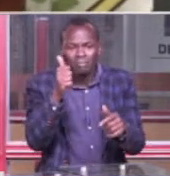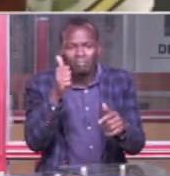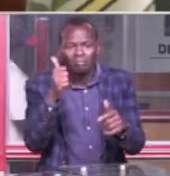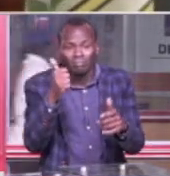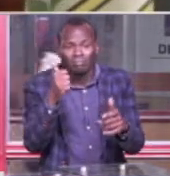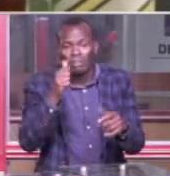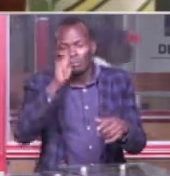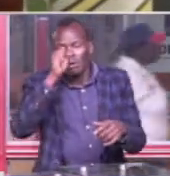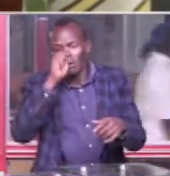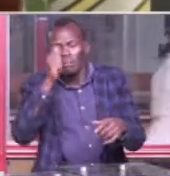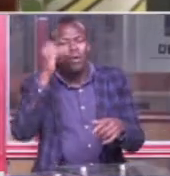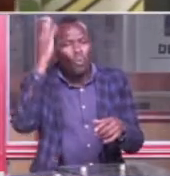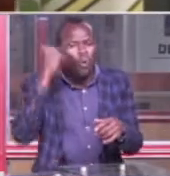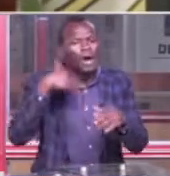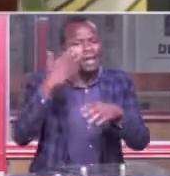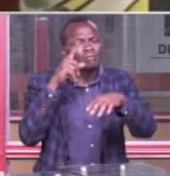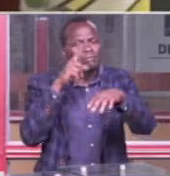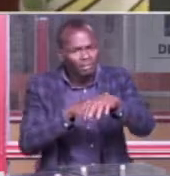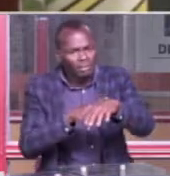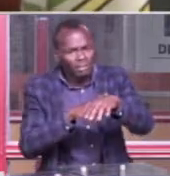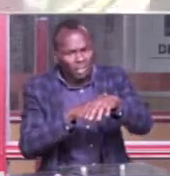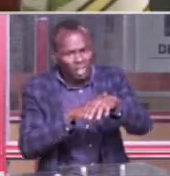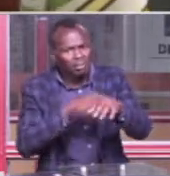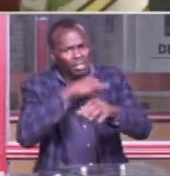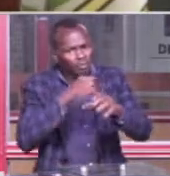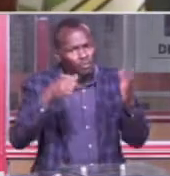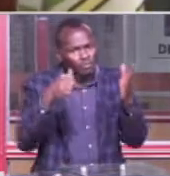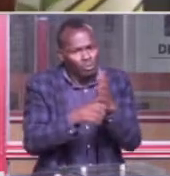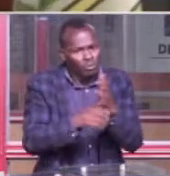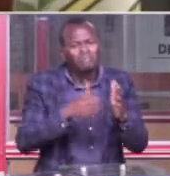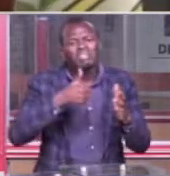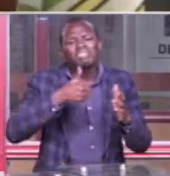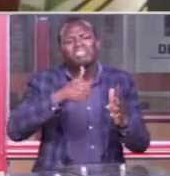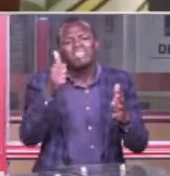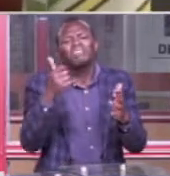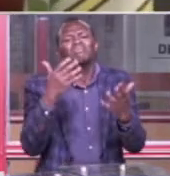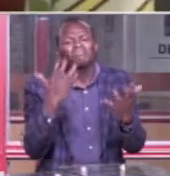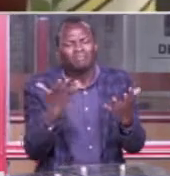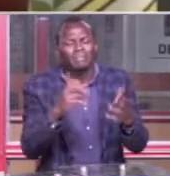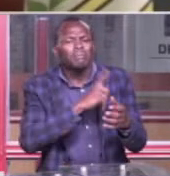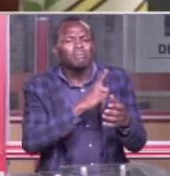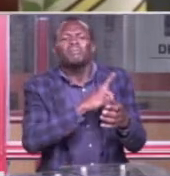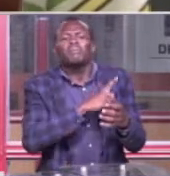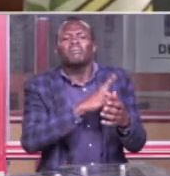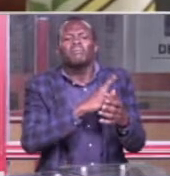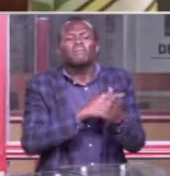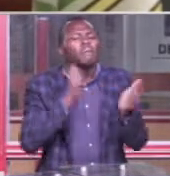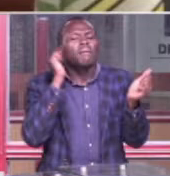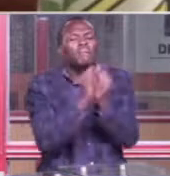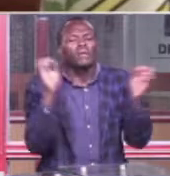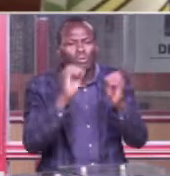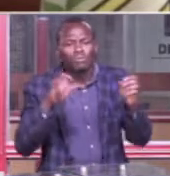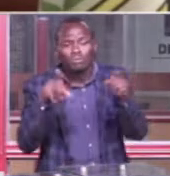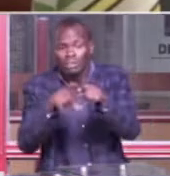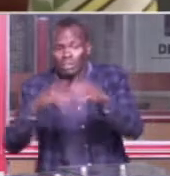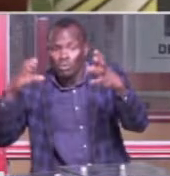each time they are in a scandal. You know that these people, the mafias that I'm talking about, they have been